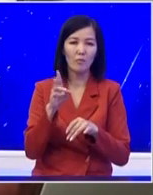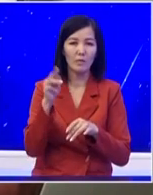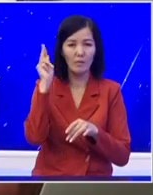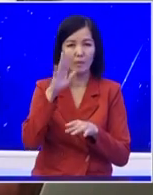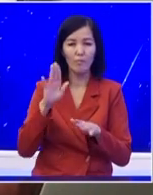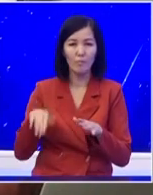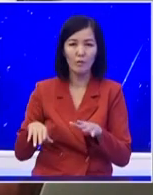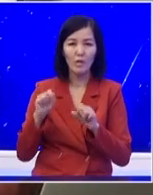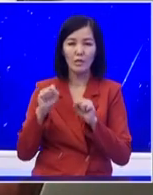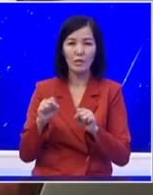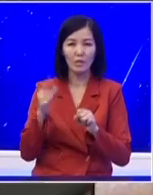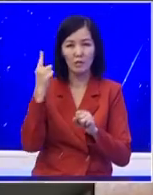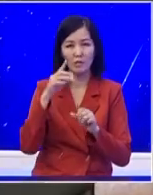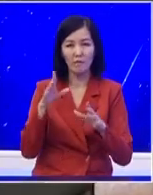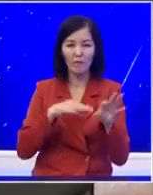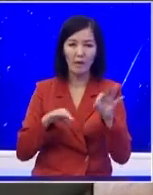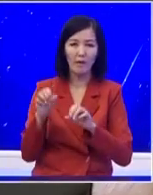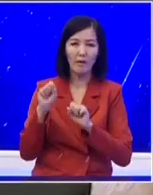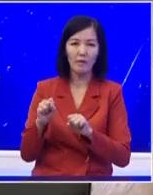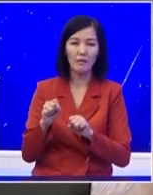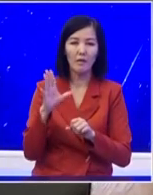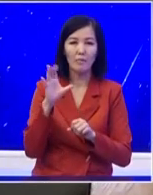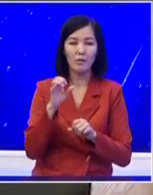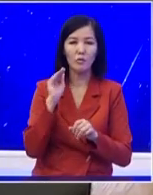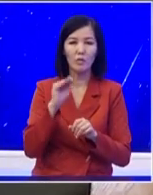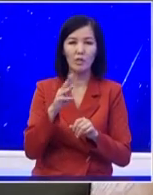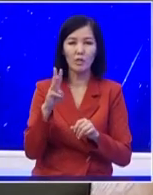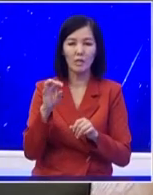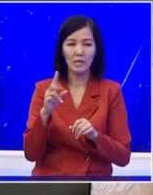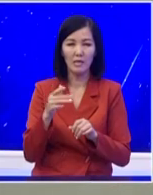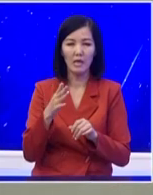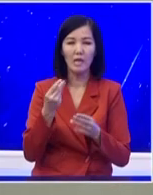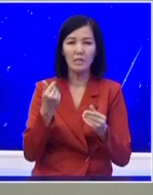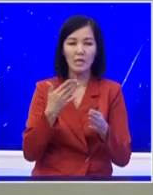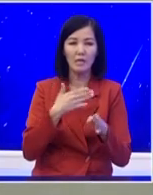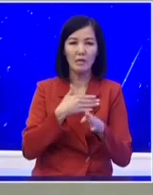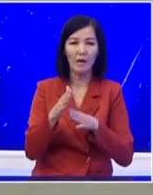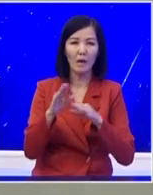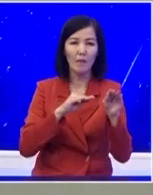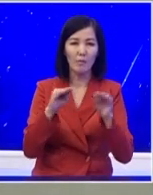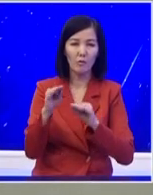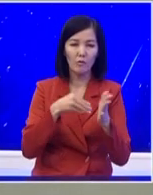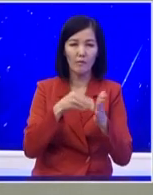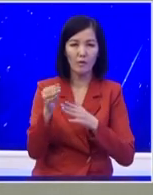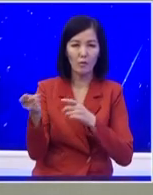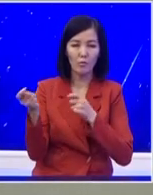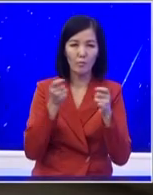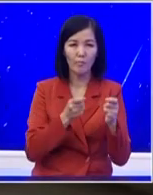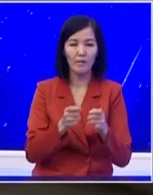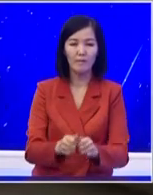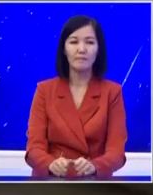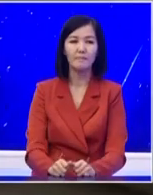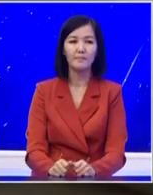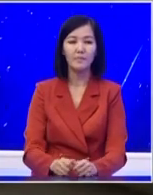и защитив свою идею, получил грант на сумму порядка 500 тысяч тенге. На эти средства закупил весь необходимый арсенал для запуска своего дела.